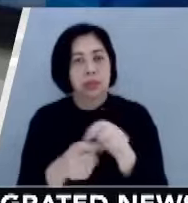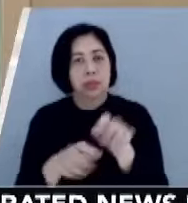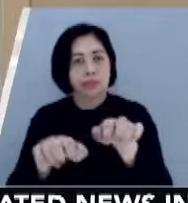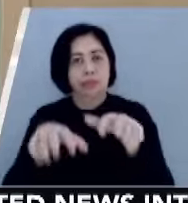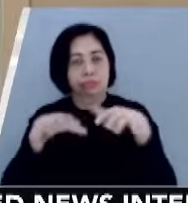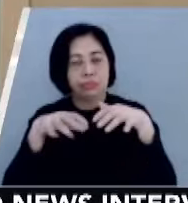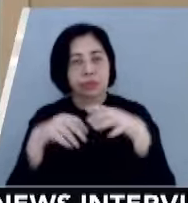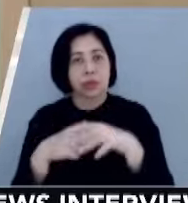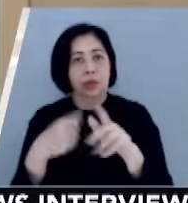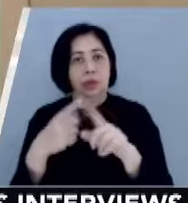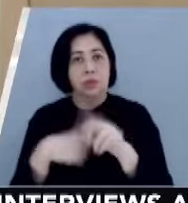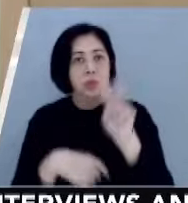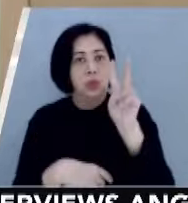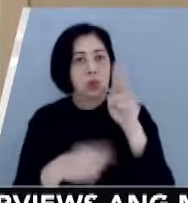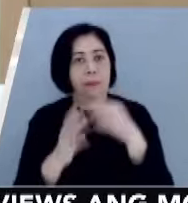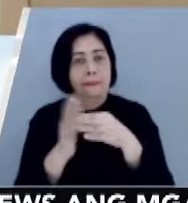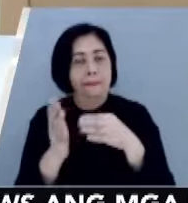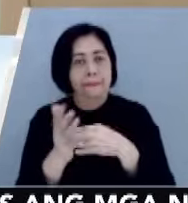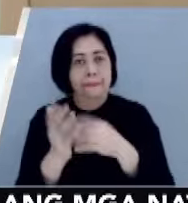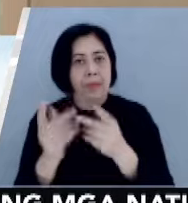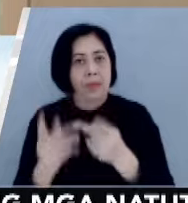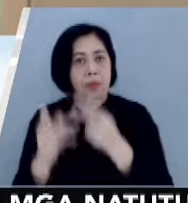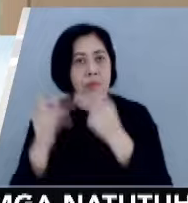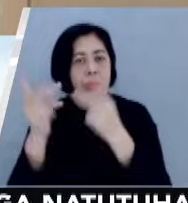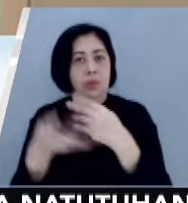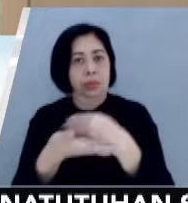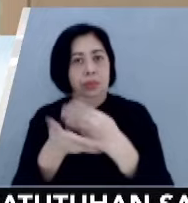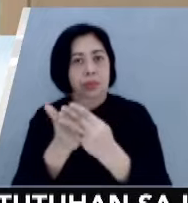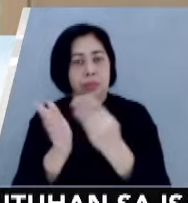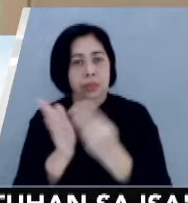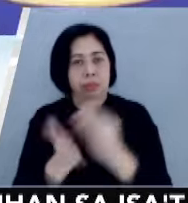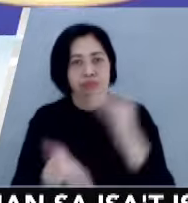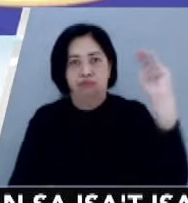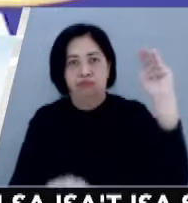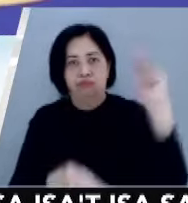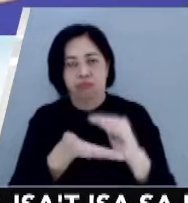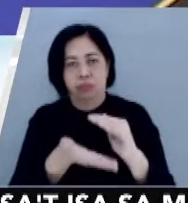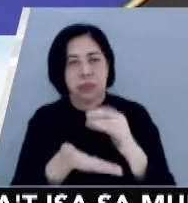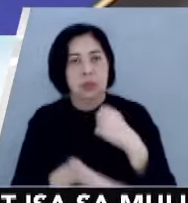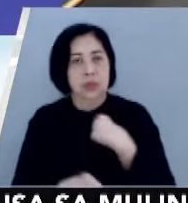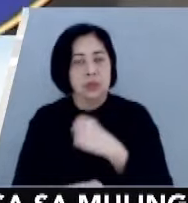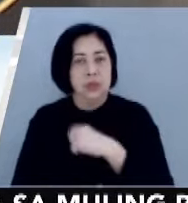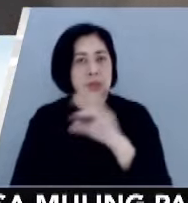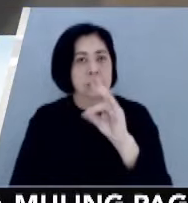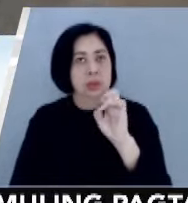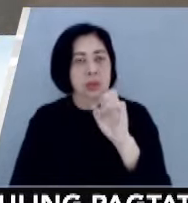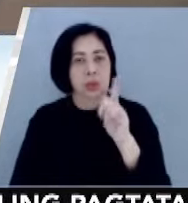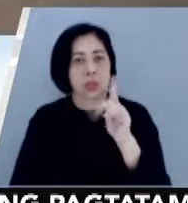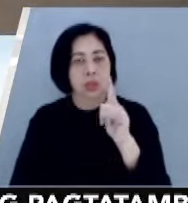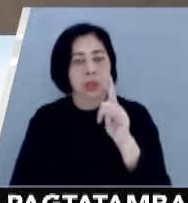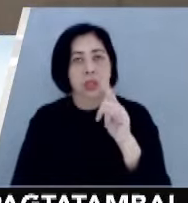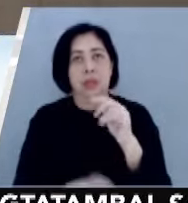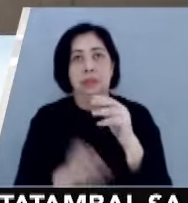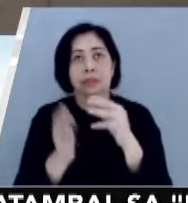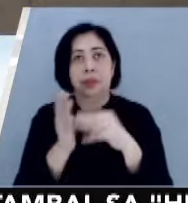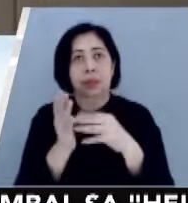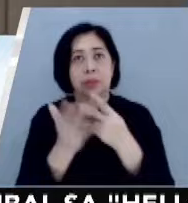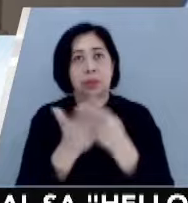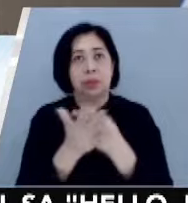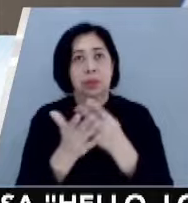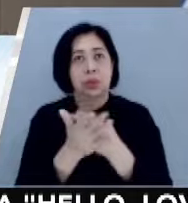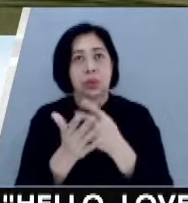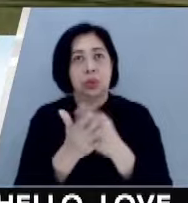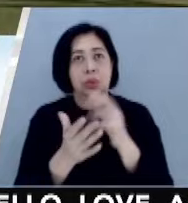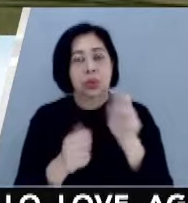Mula sa 2 billion pesos na panukalang budget ng OVP, ibinabaya ng Senado sa 733 million pesos gaya ng sa bersyon ng